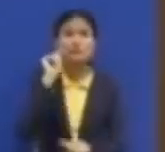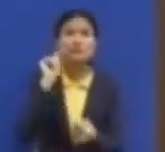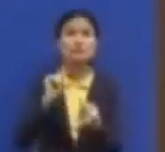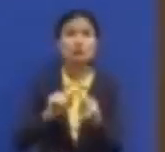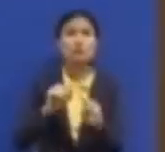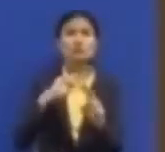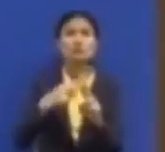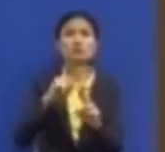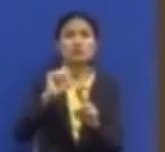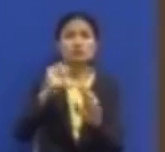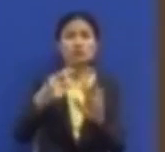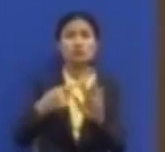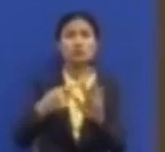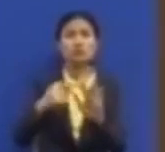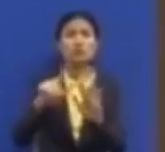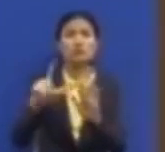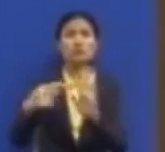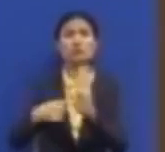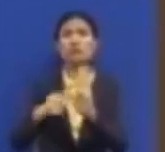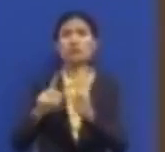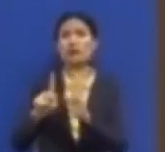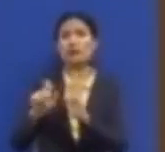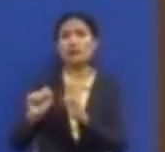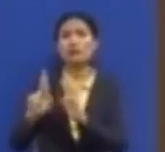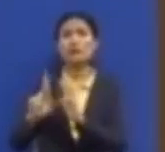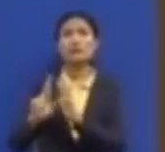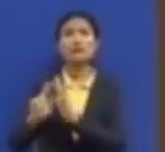ประธานศาลรัฐธรรมนูญ